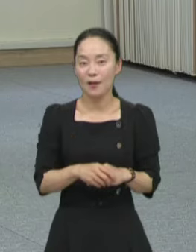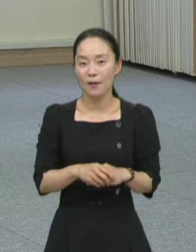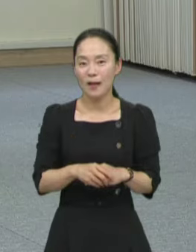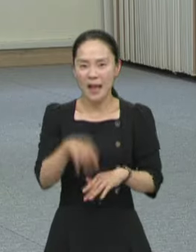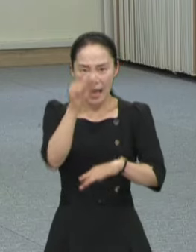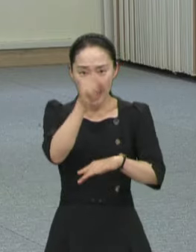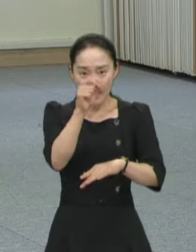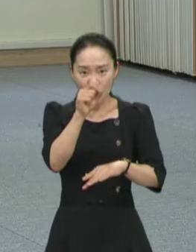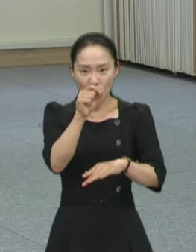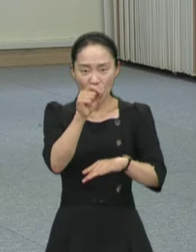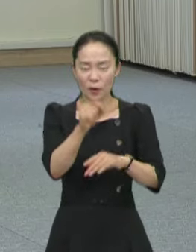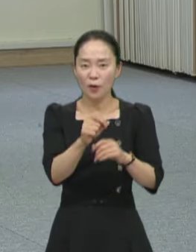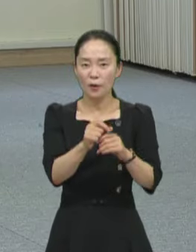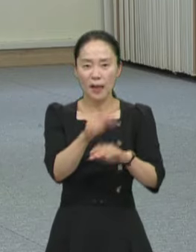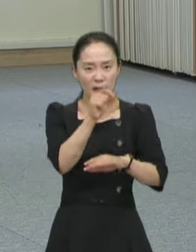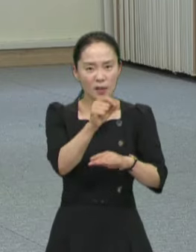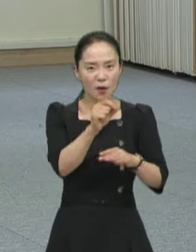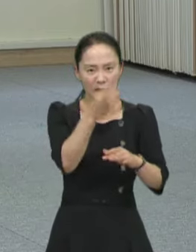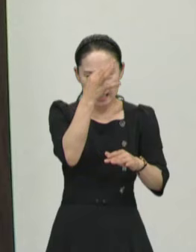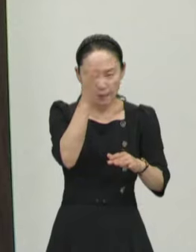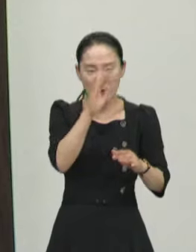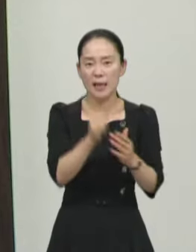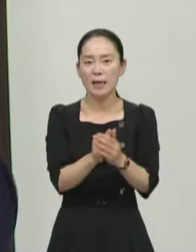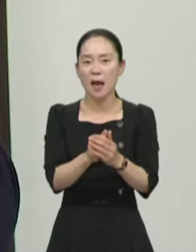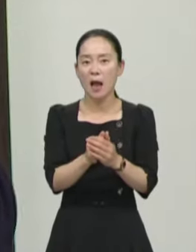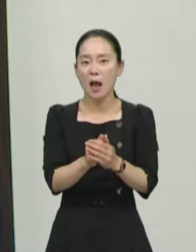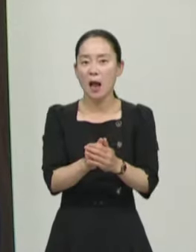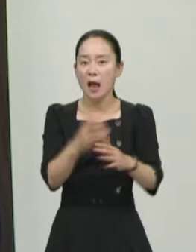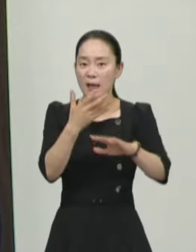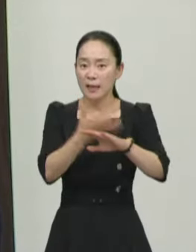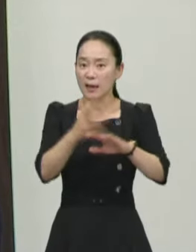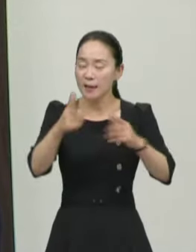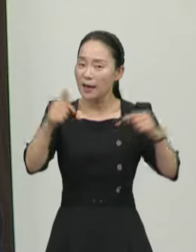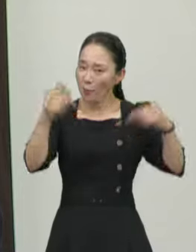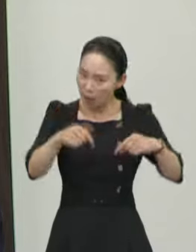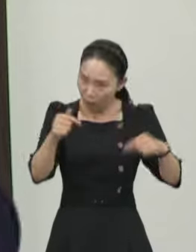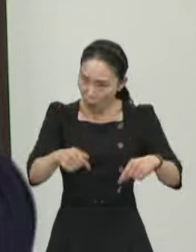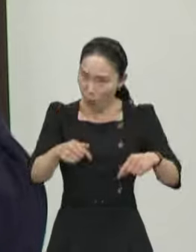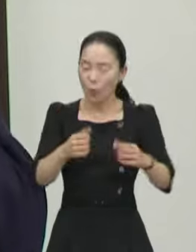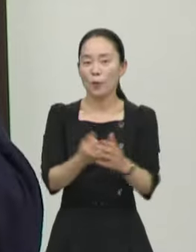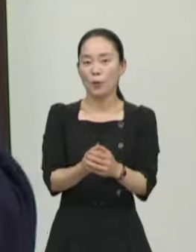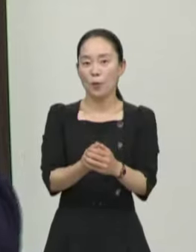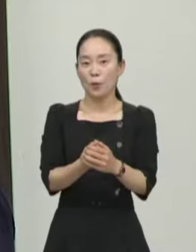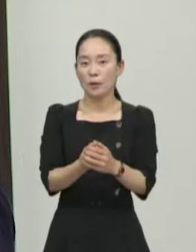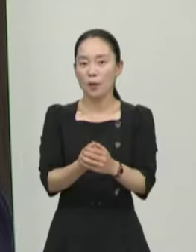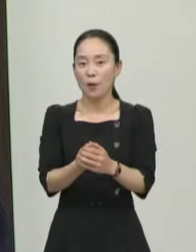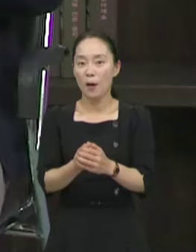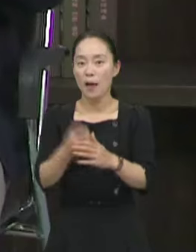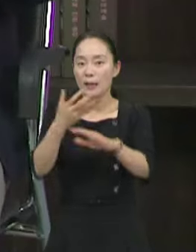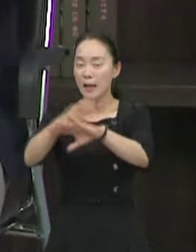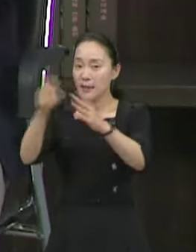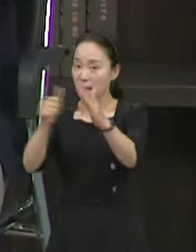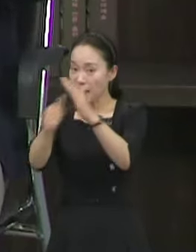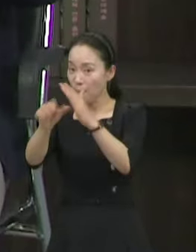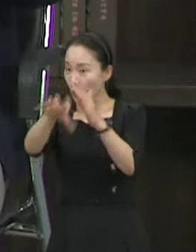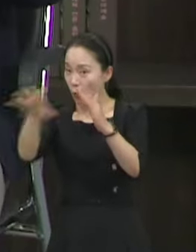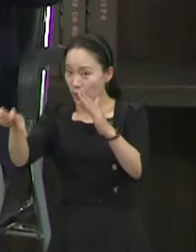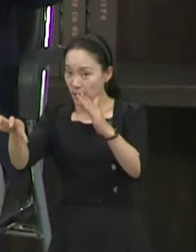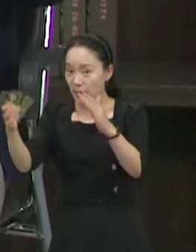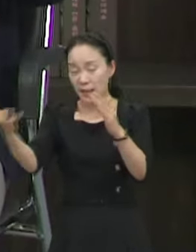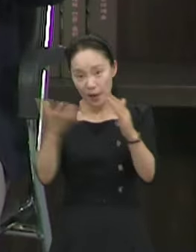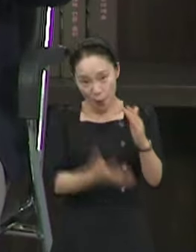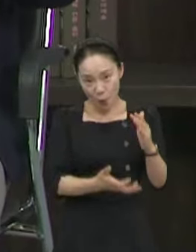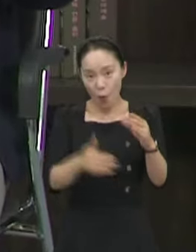행정 기능만이 아니라 외교 국제 도시로서의 기능. 그래서 외교부가 내려오고 세계 각국 대사관들이 내려오고 문화원이